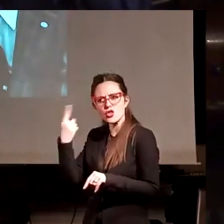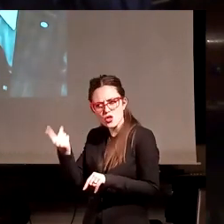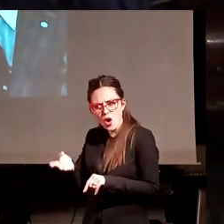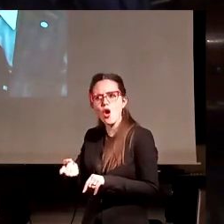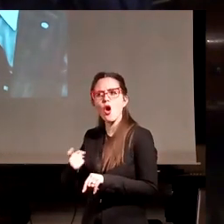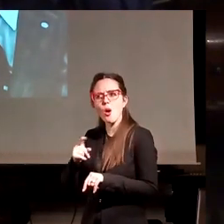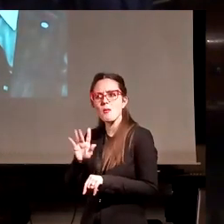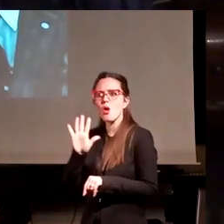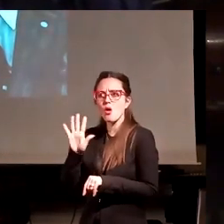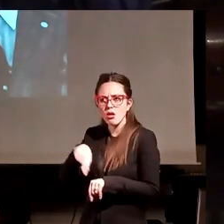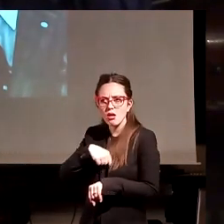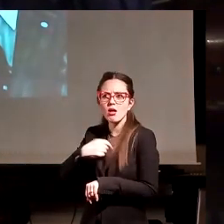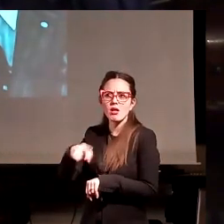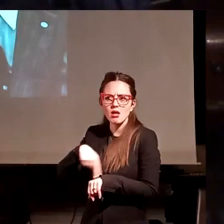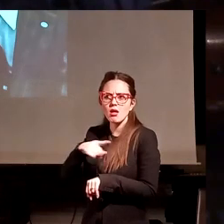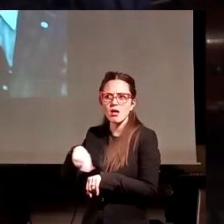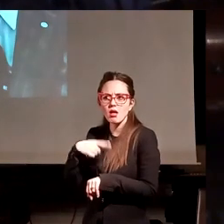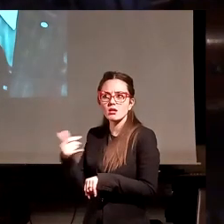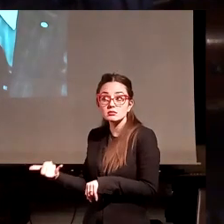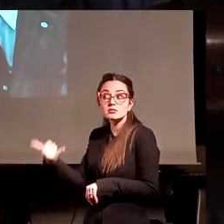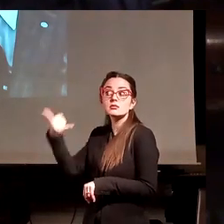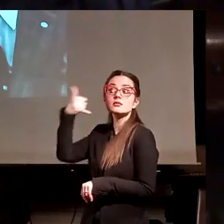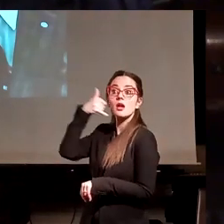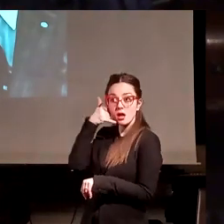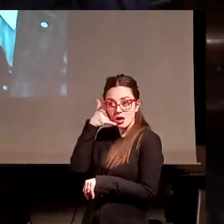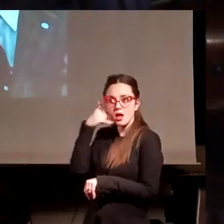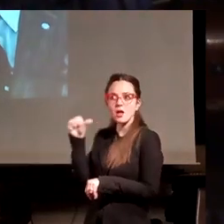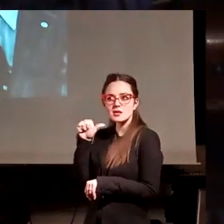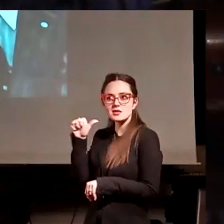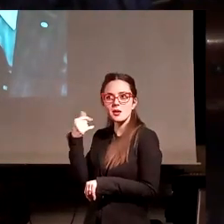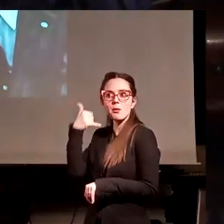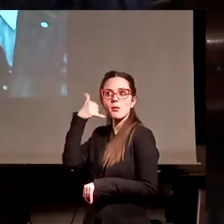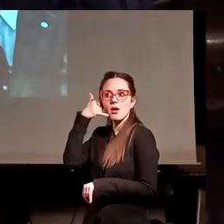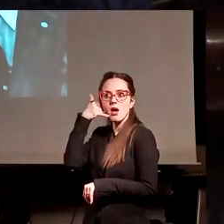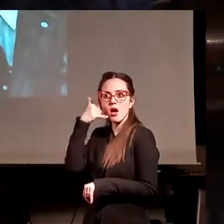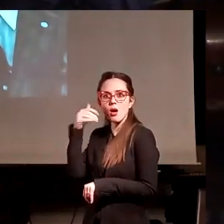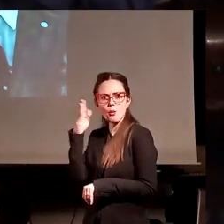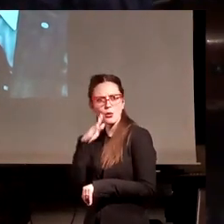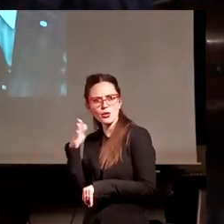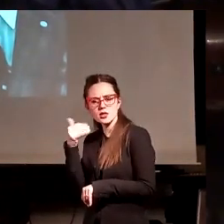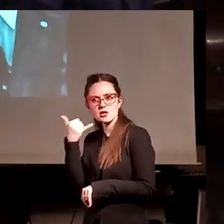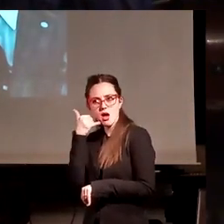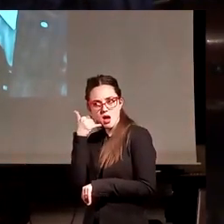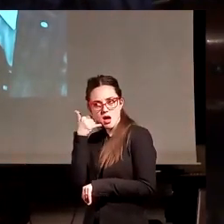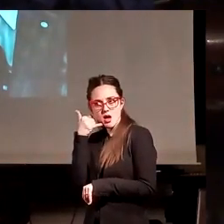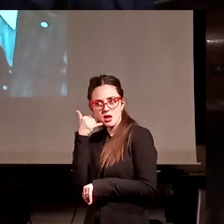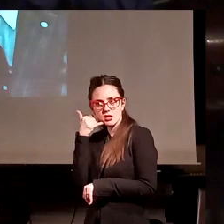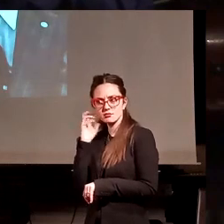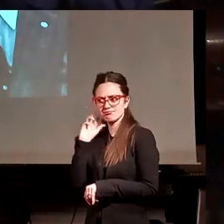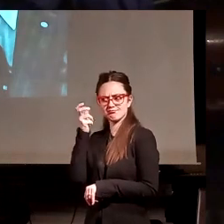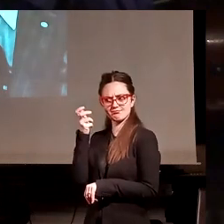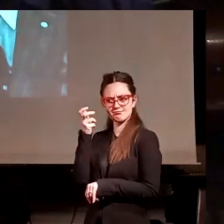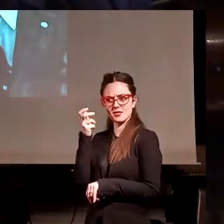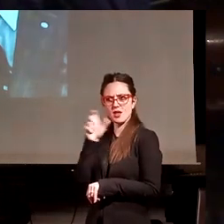pensavo che se ne fosse dimenticato all'ora di cena con mio padre che ha risposto telefono e tu come obolo zaia stava tutto il tempo